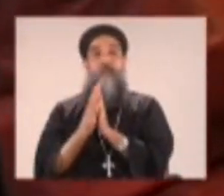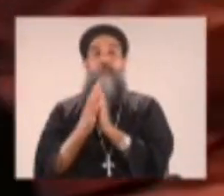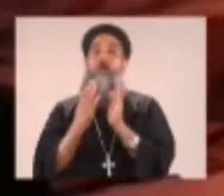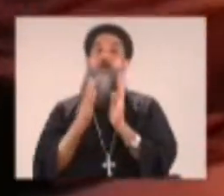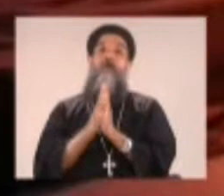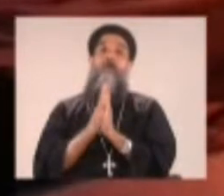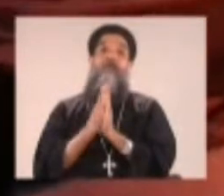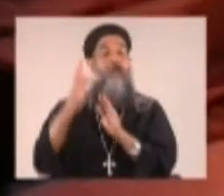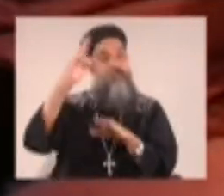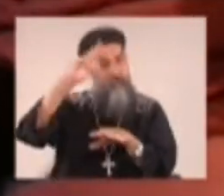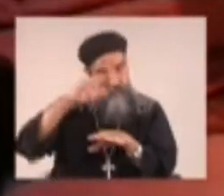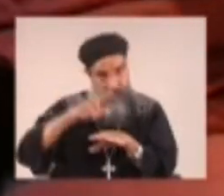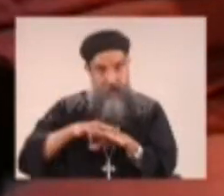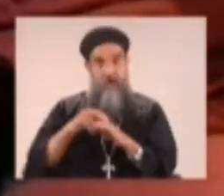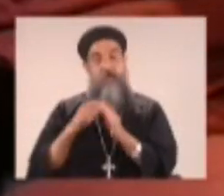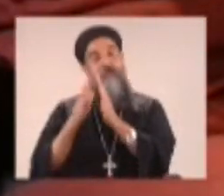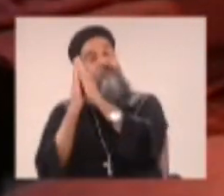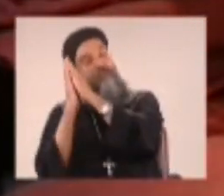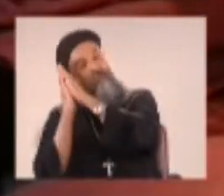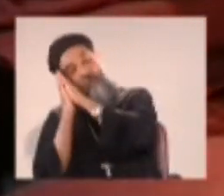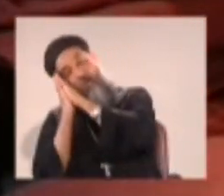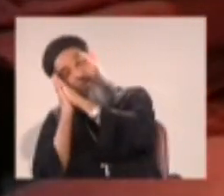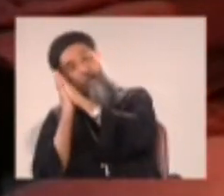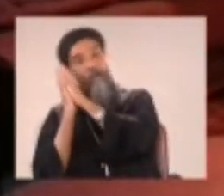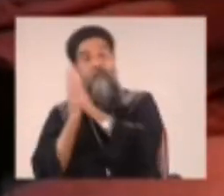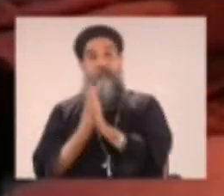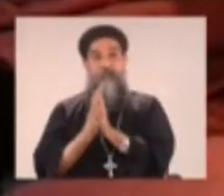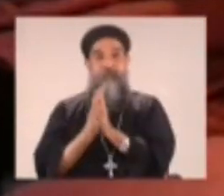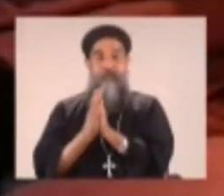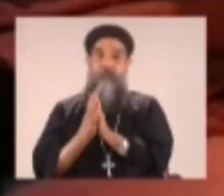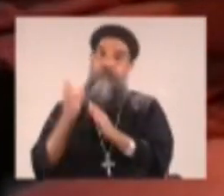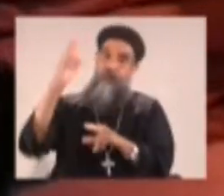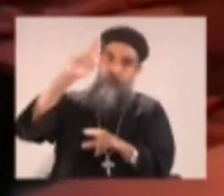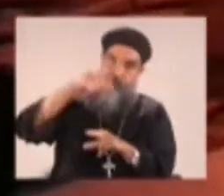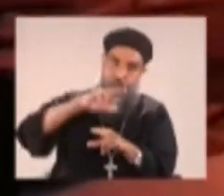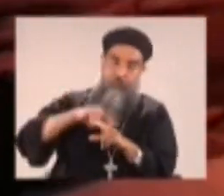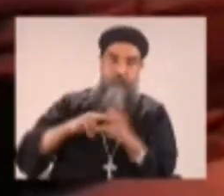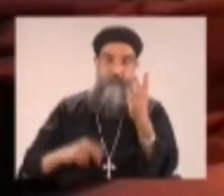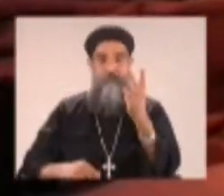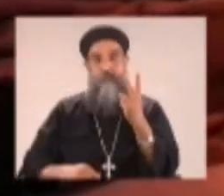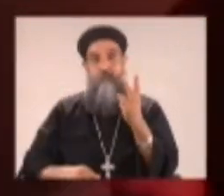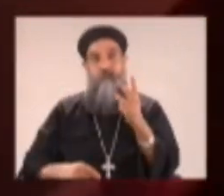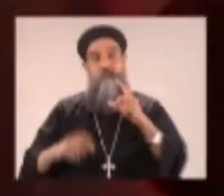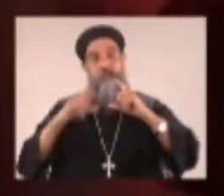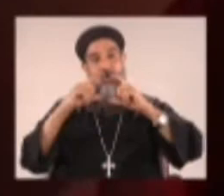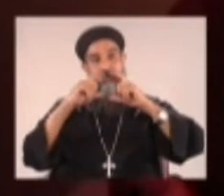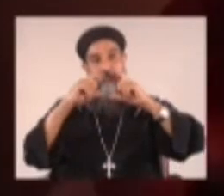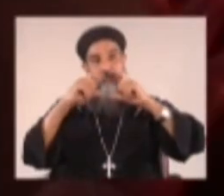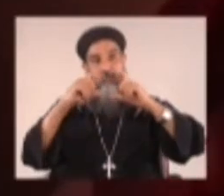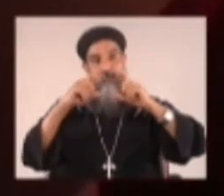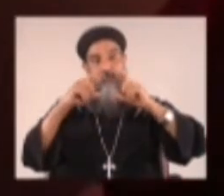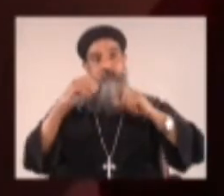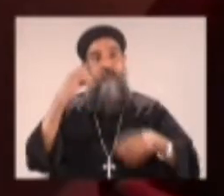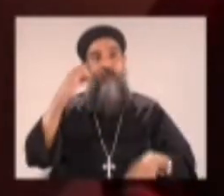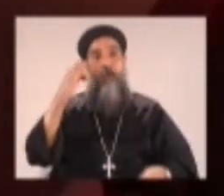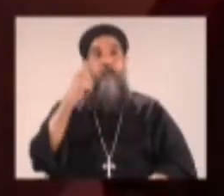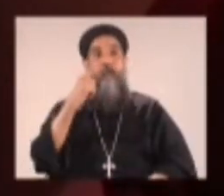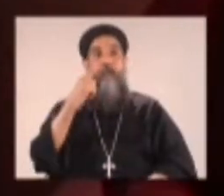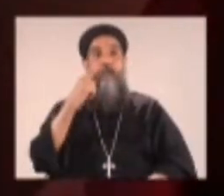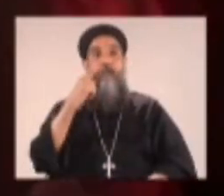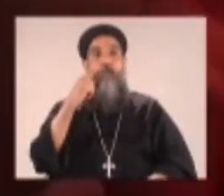له: أنا هو، عايز مني حاجة؟ رد عالي: أنا ما